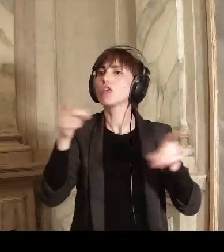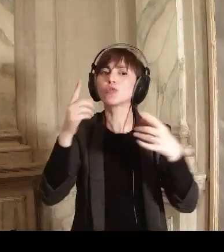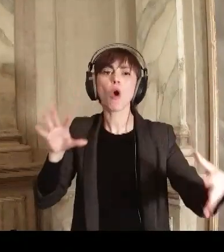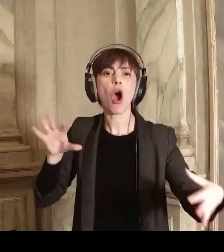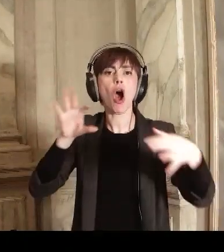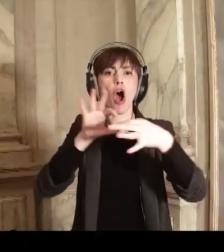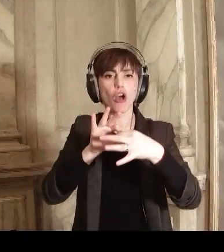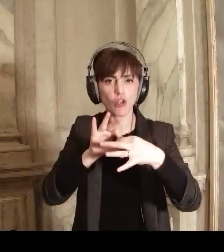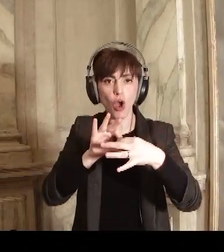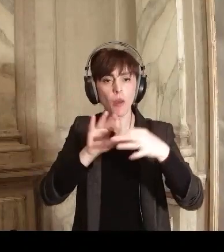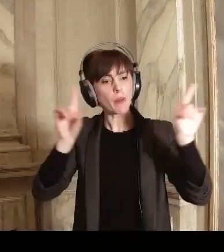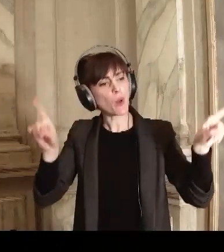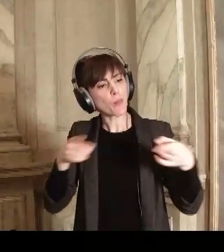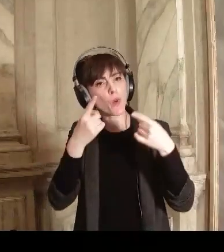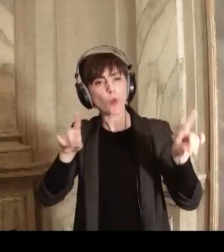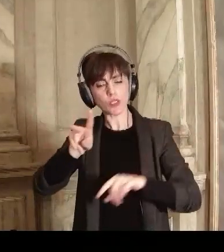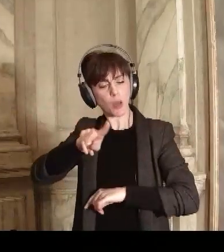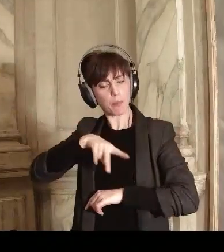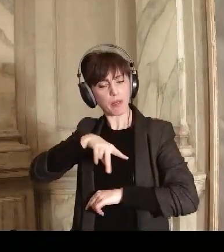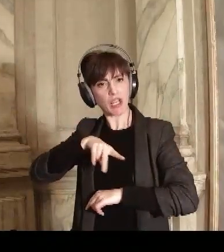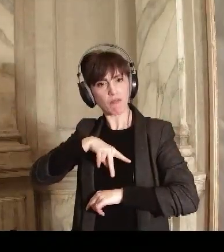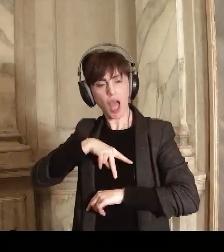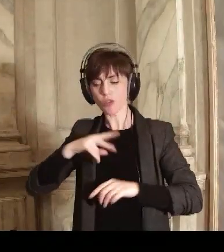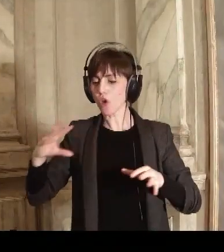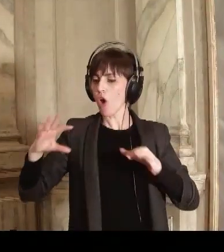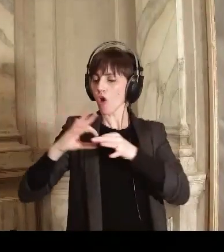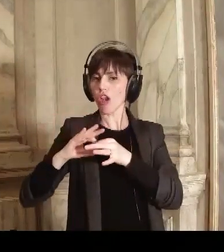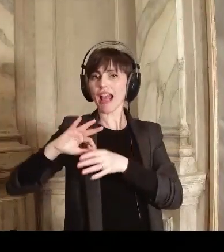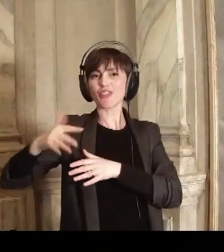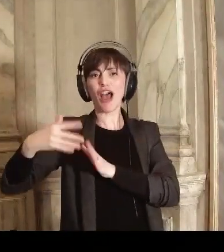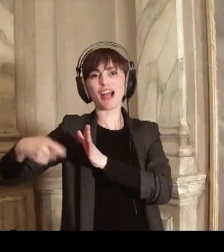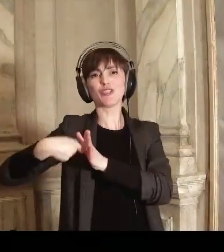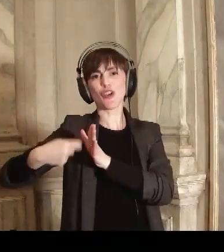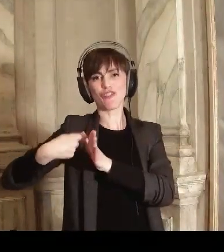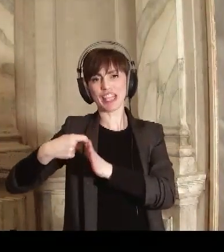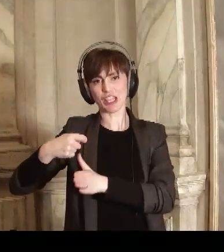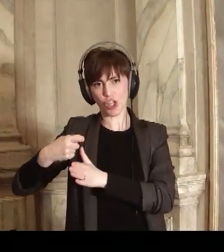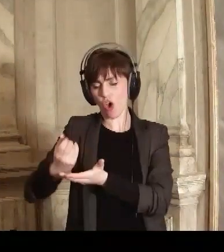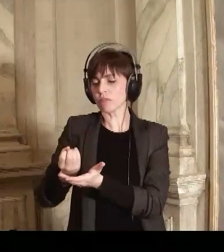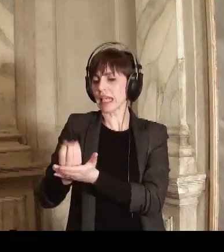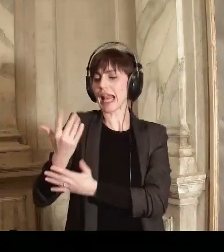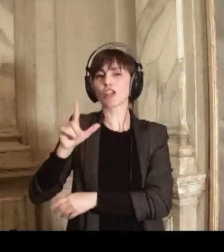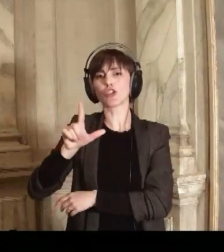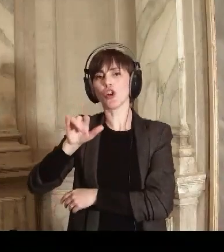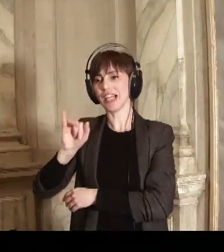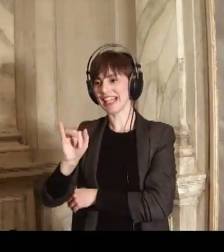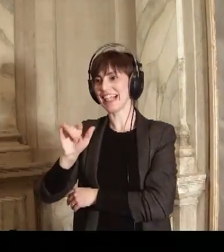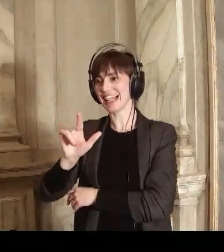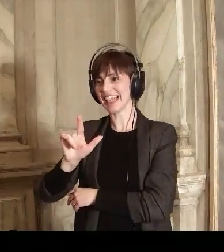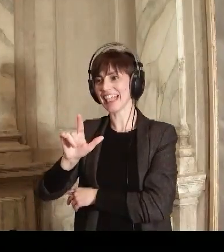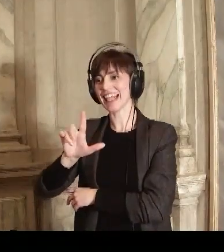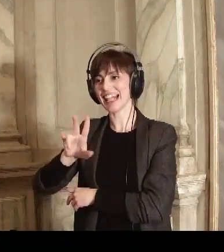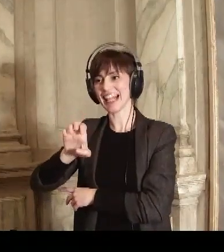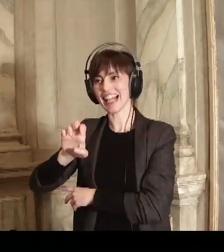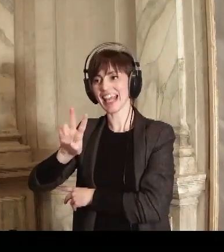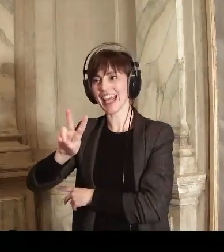intimo, animato dal video di Lilevan. E nella seconda parte del concerto, grazie alla ricostruzione di Bill Dietz